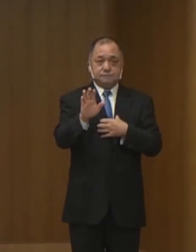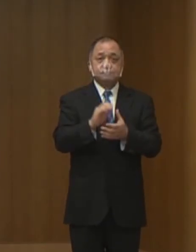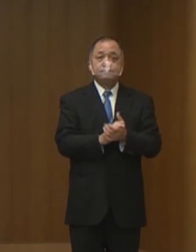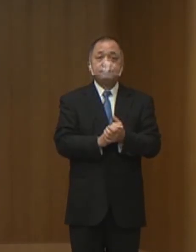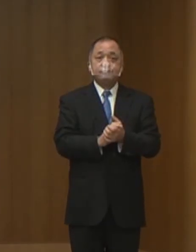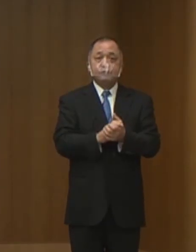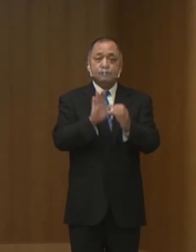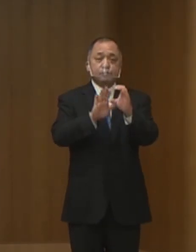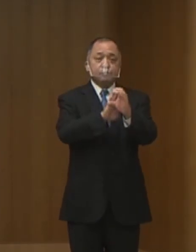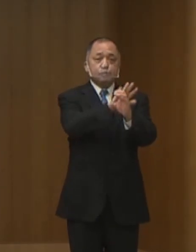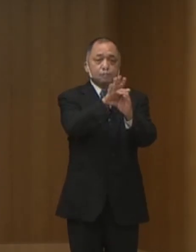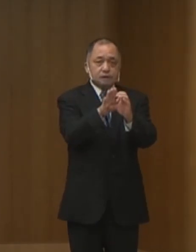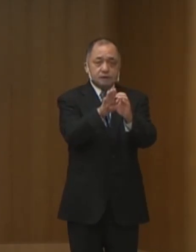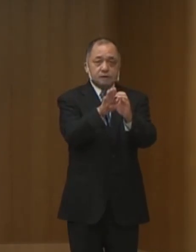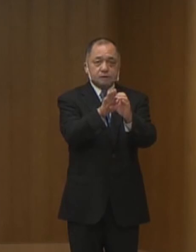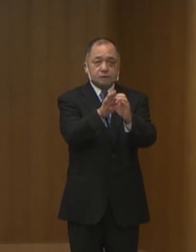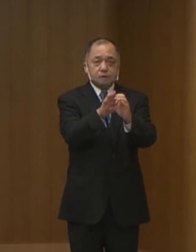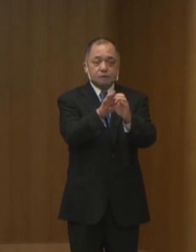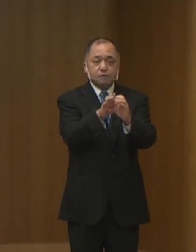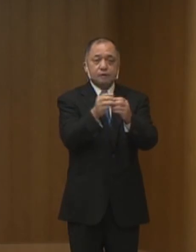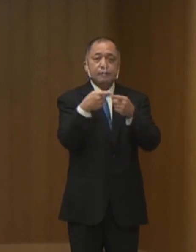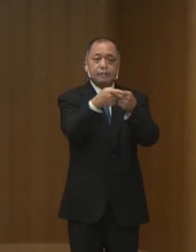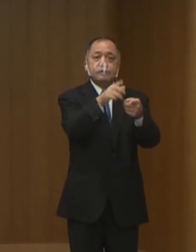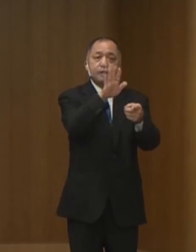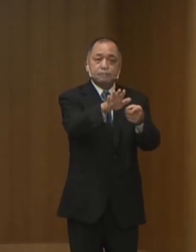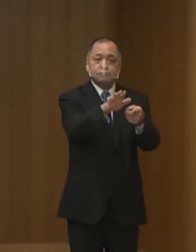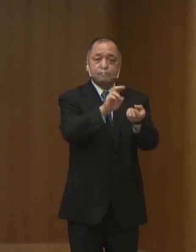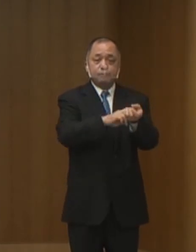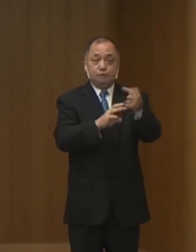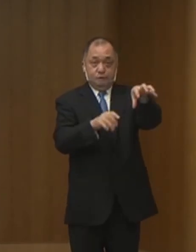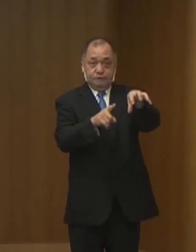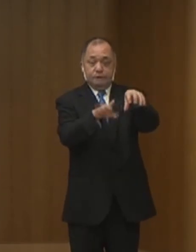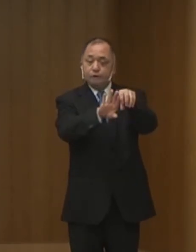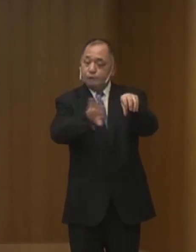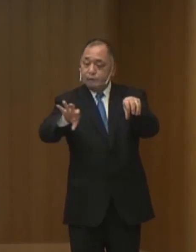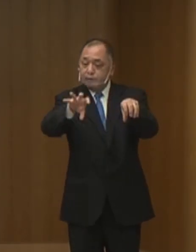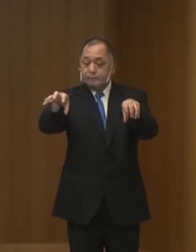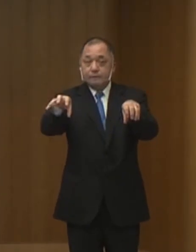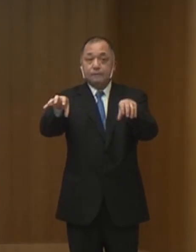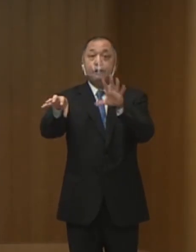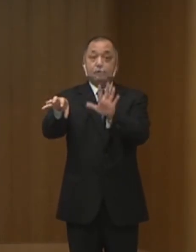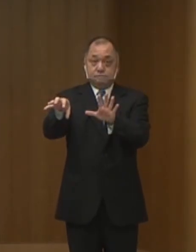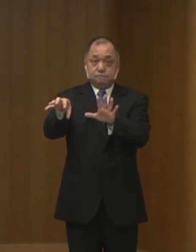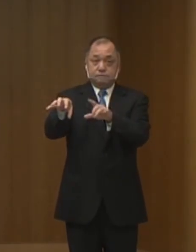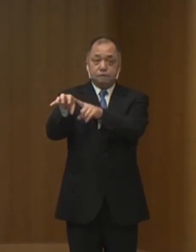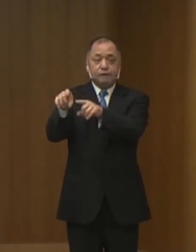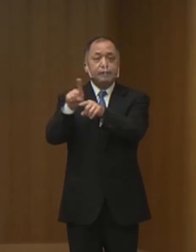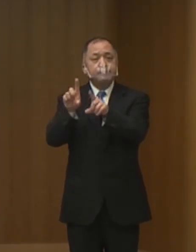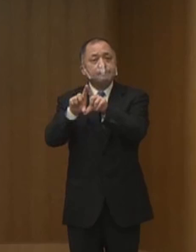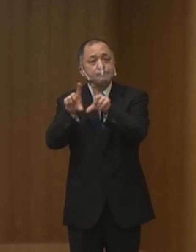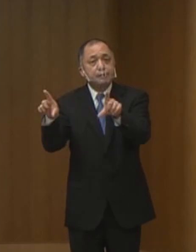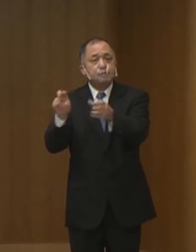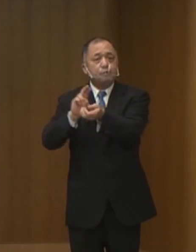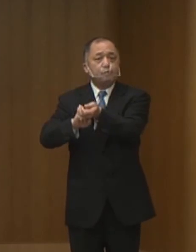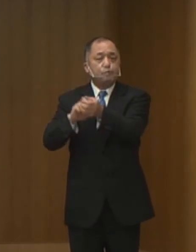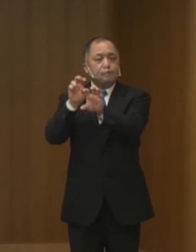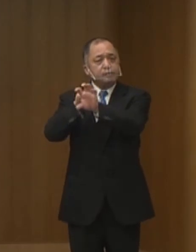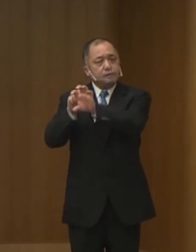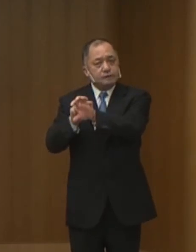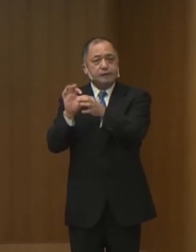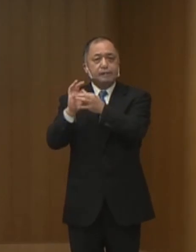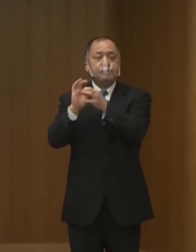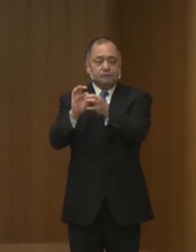コロナの方を受け入れているという医療機関やそうではないところもあるわけですが、一般の医療にも影